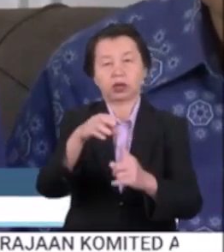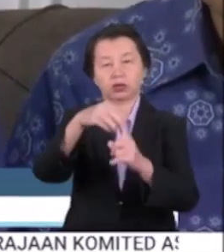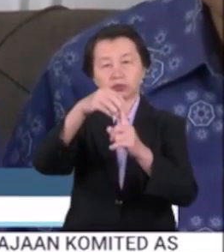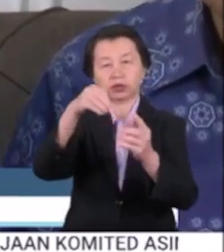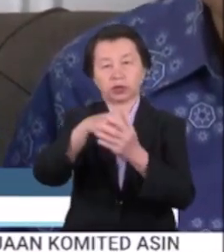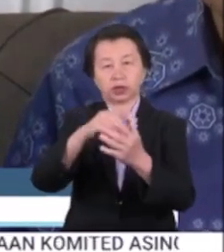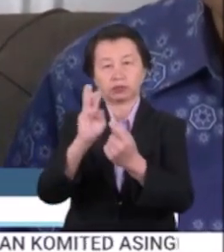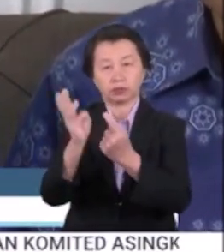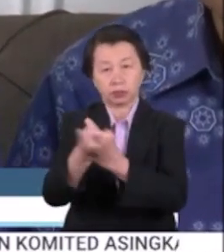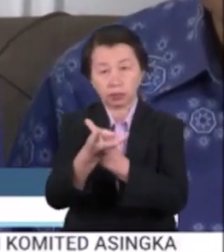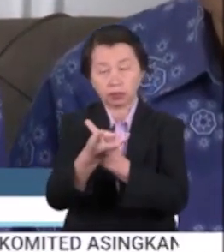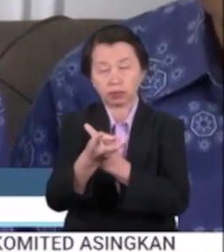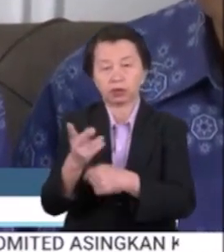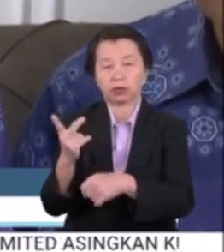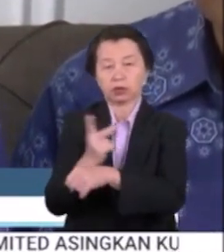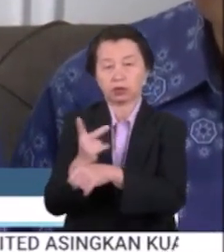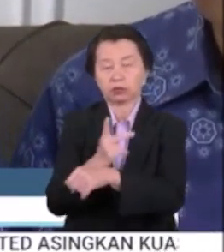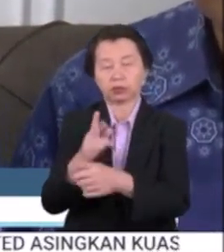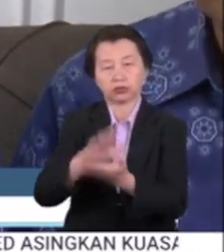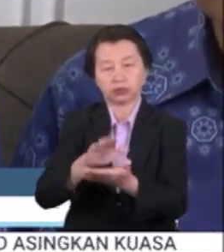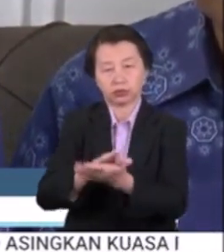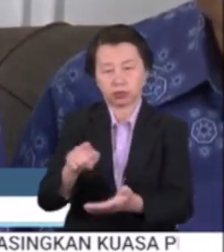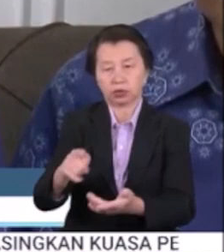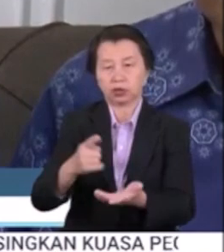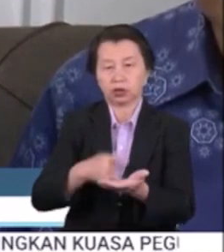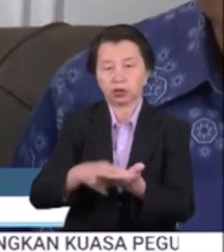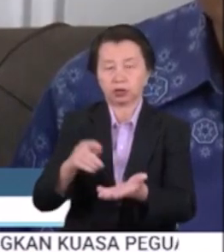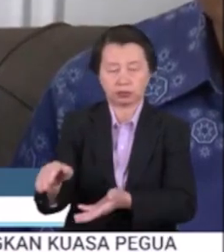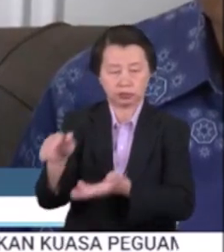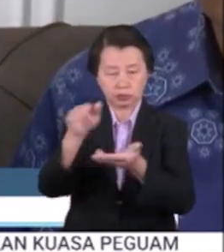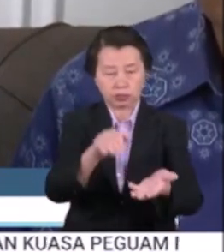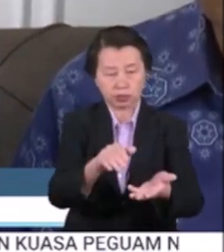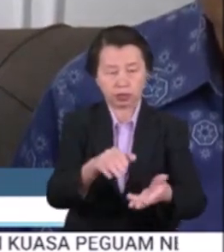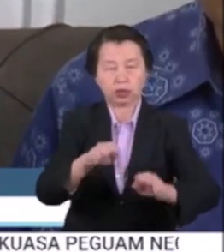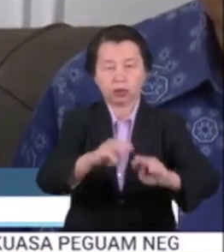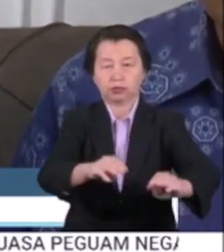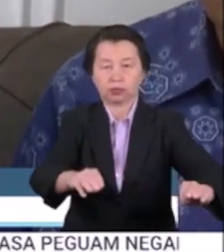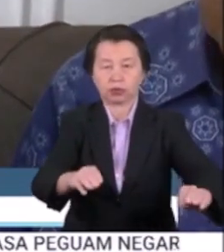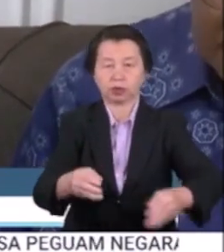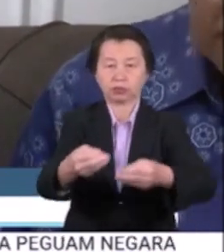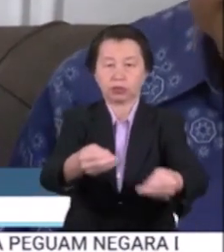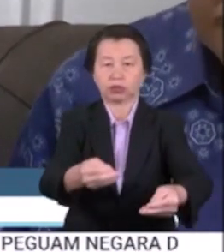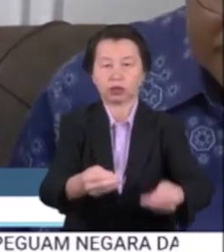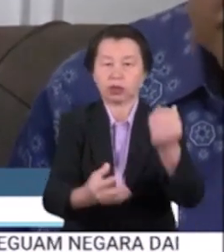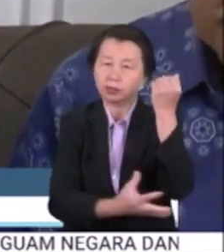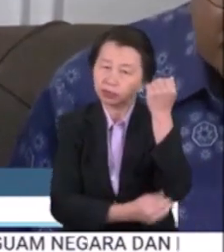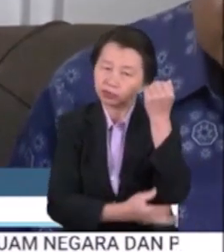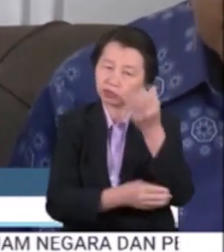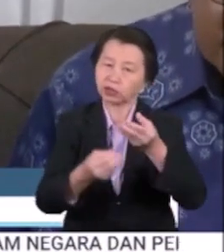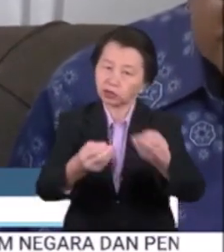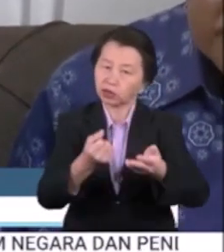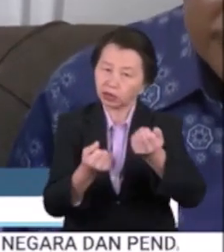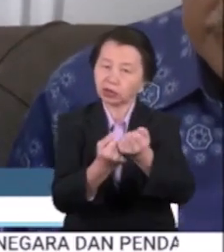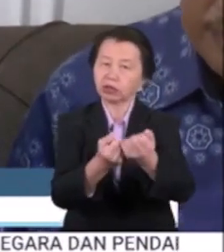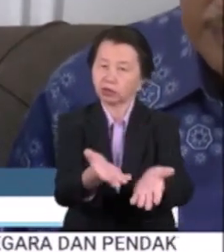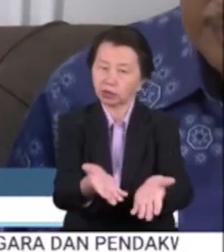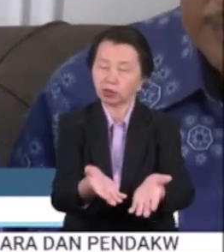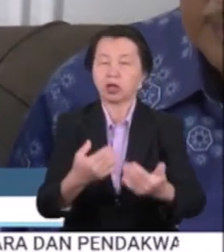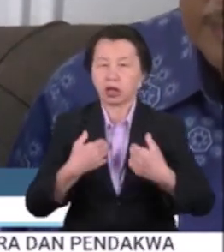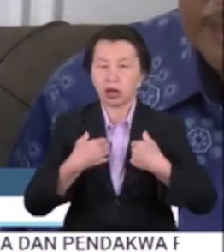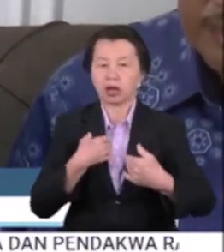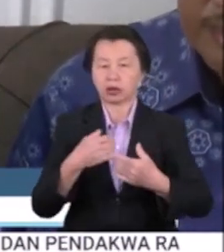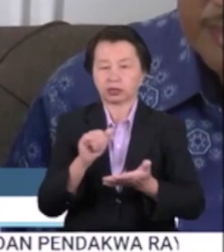kebajikan. Kita tahu zakat koperasi sekolah kadang-kadang disalurkan kepada pelajar-pelajar yang tidak berkemampuan. Jadi ada